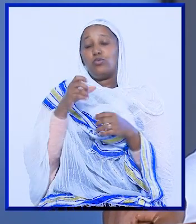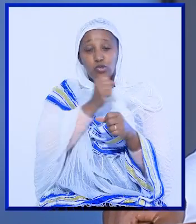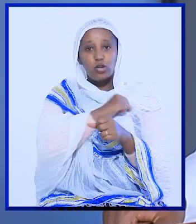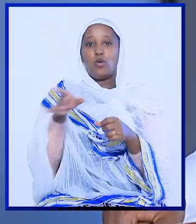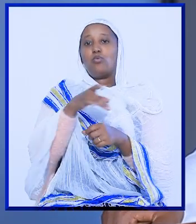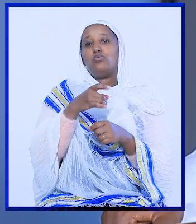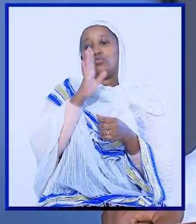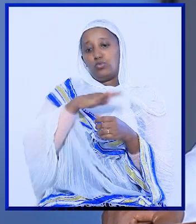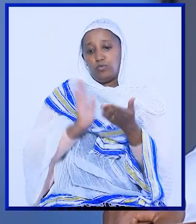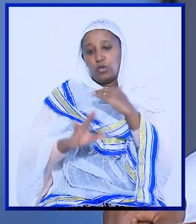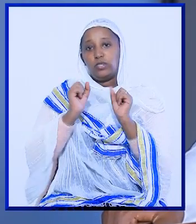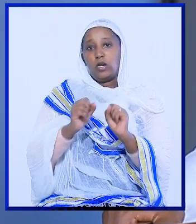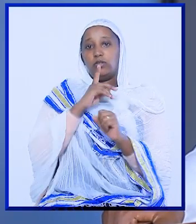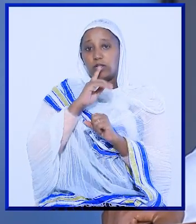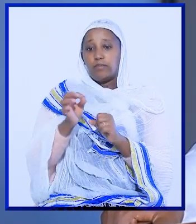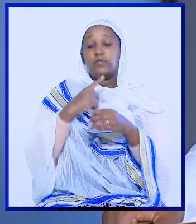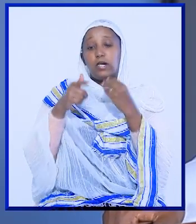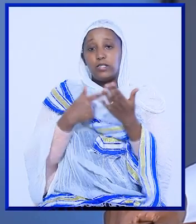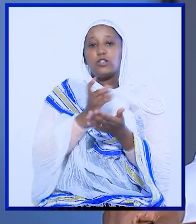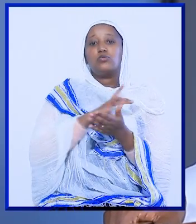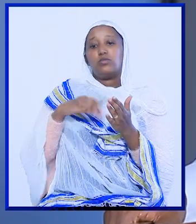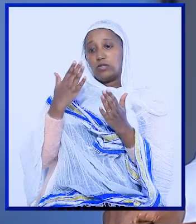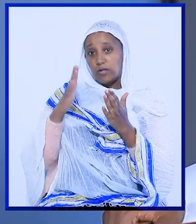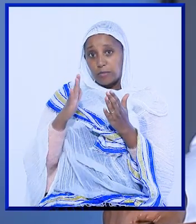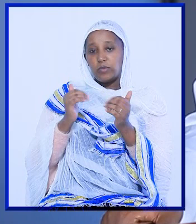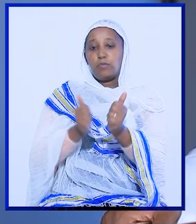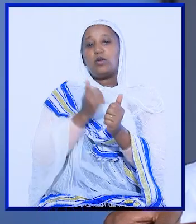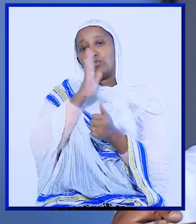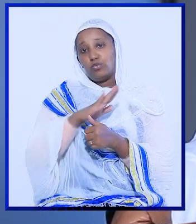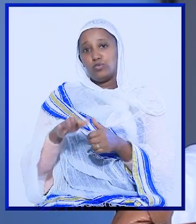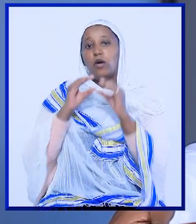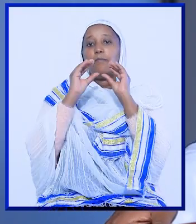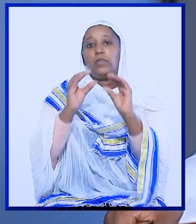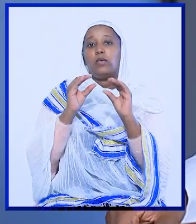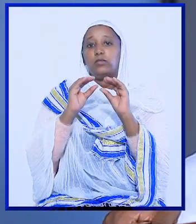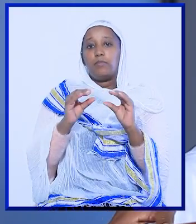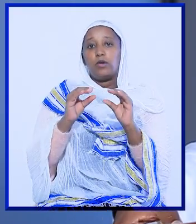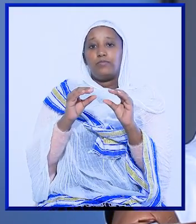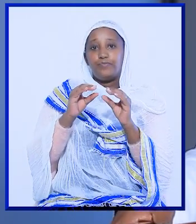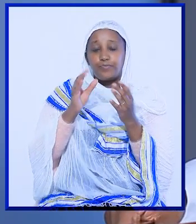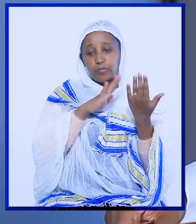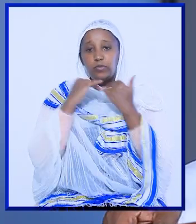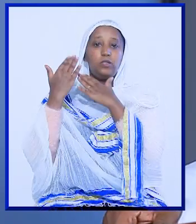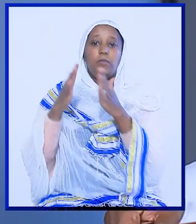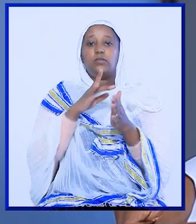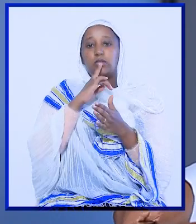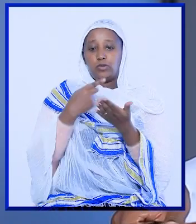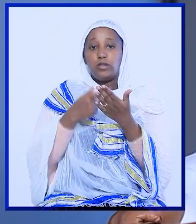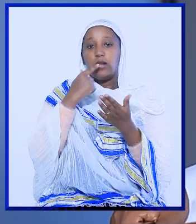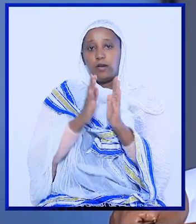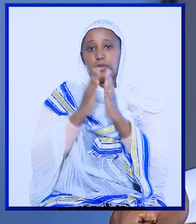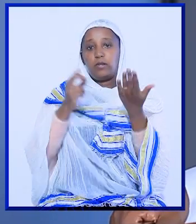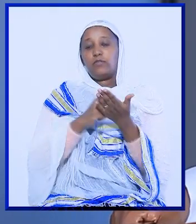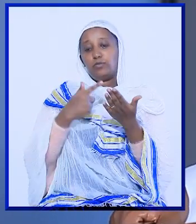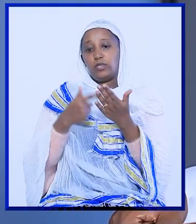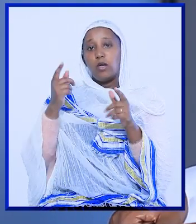ጀግኖች ልጆችን መውለድ የቻለች ናት። ስለዚህ በግብር ክርስቶስን ወደ መምሰል የሚከተሉ ልጆቿን የምታስተምረው ጥባትና